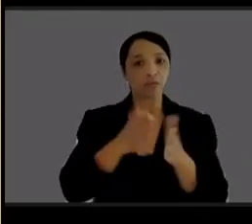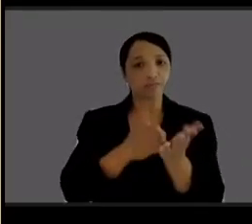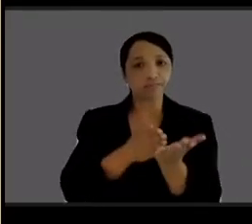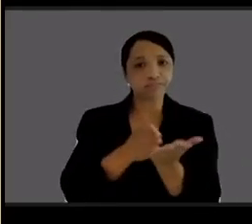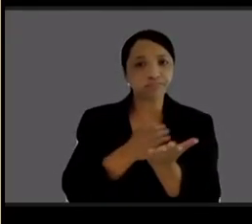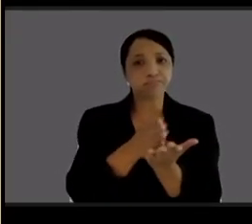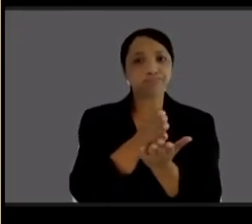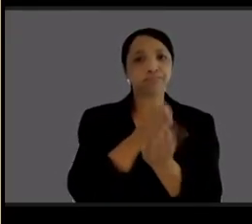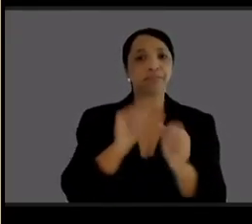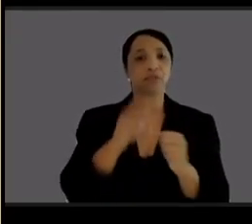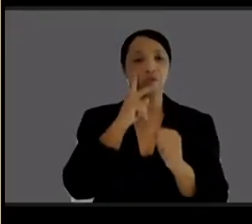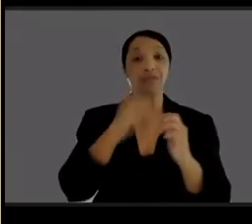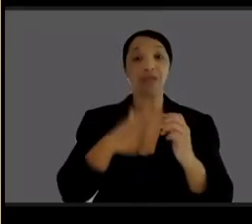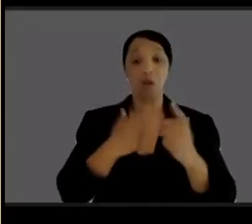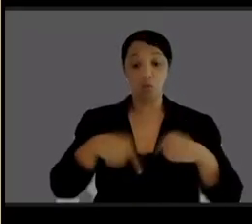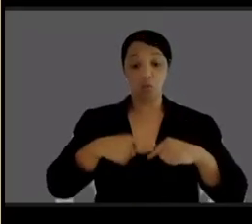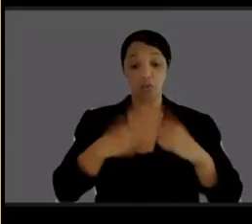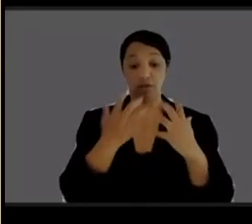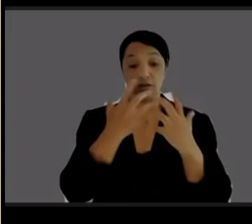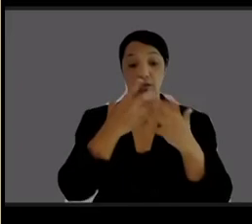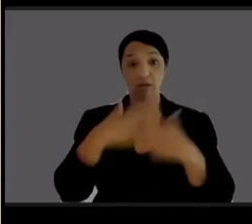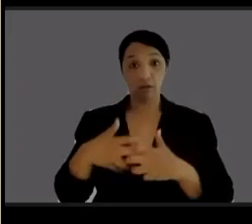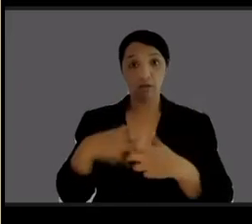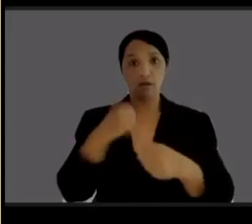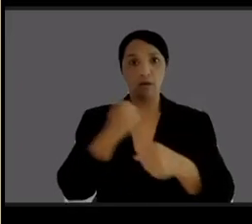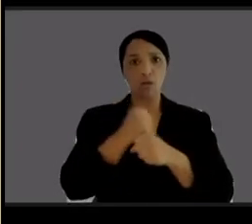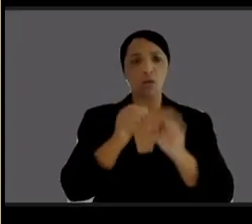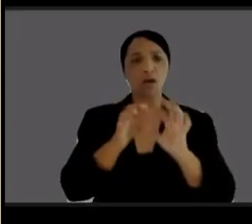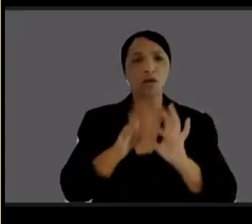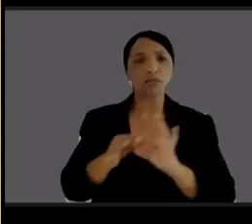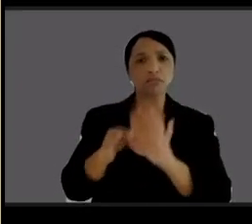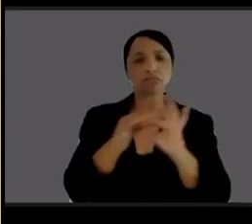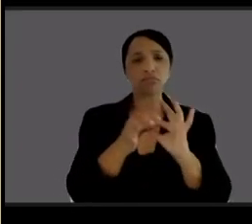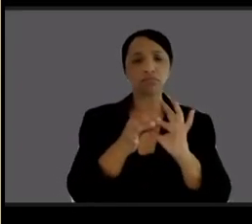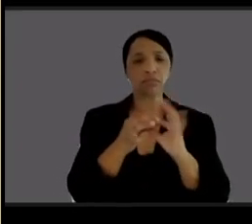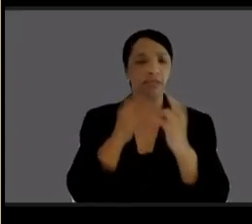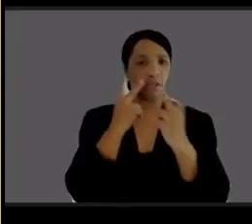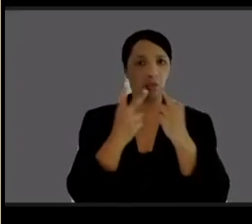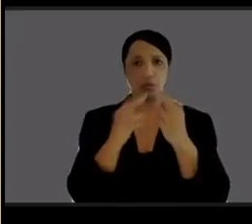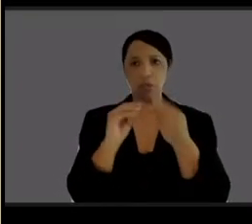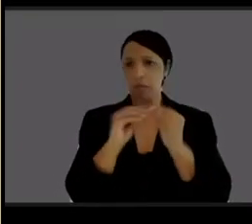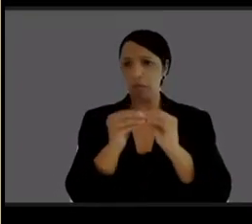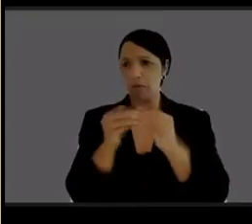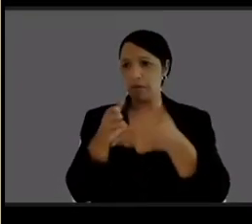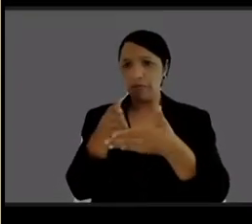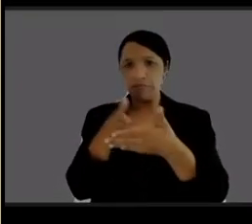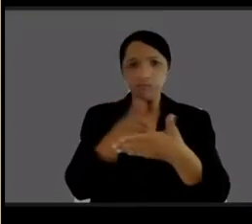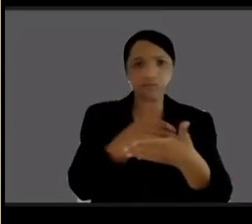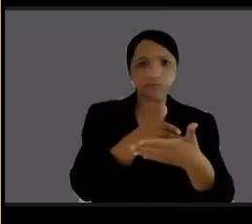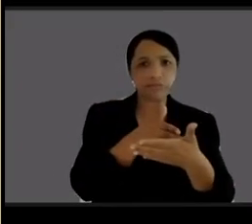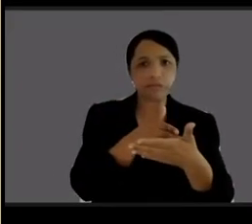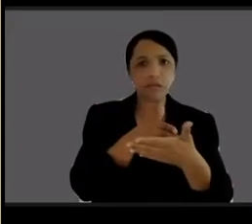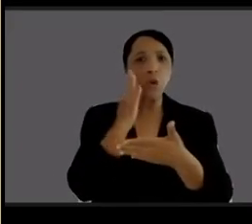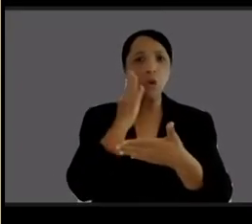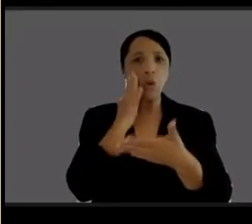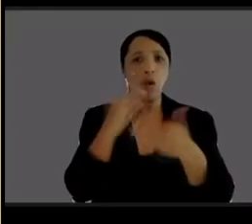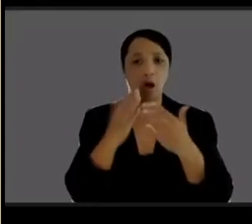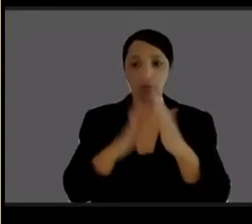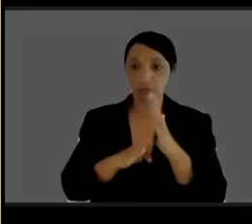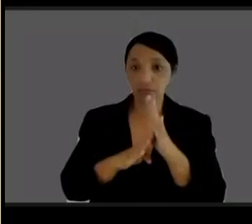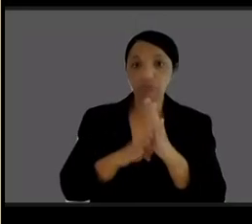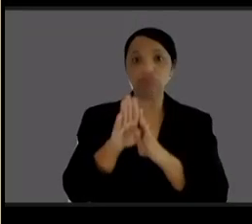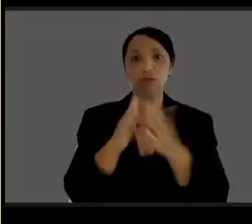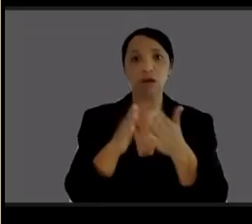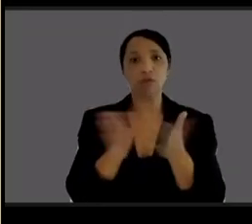de conversion, de convergence, pour trouver des solutions dans les différentes